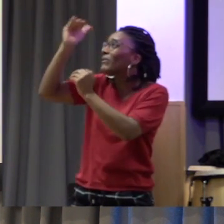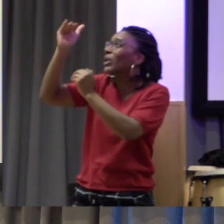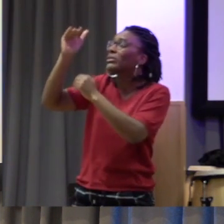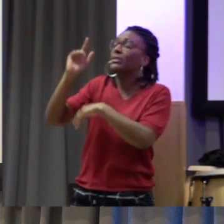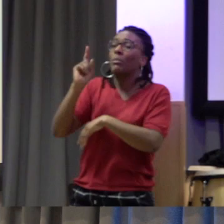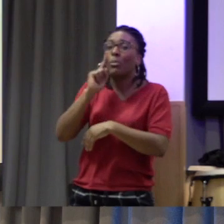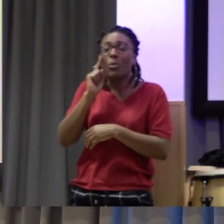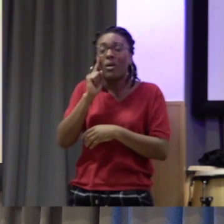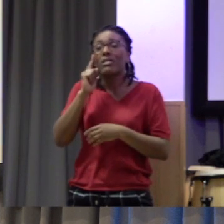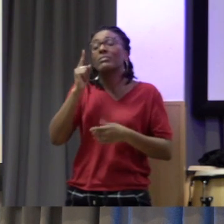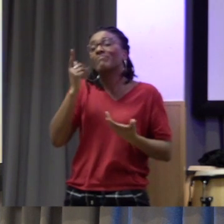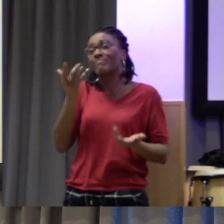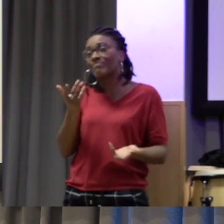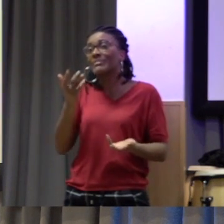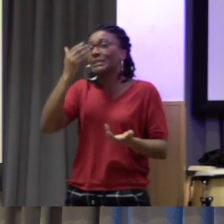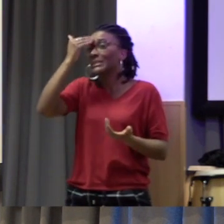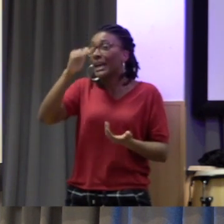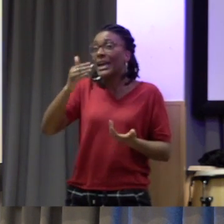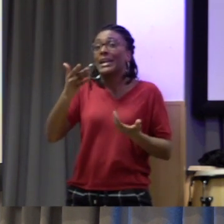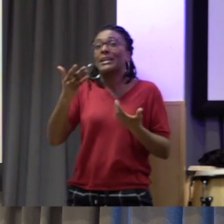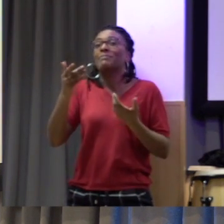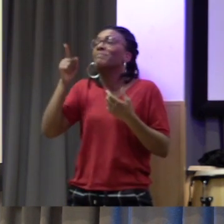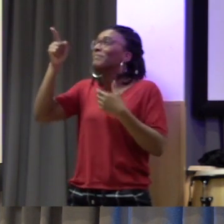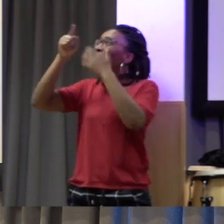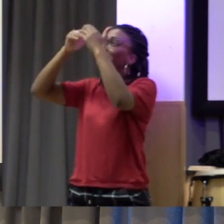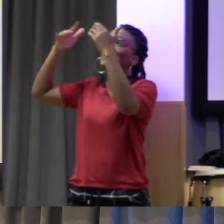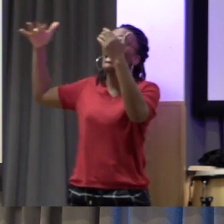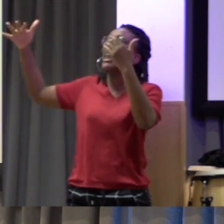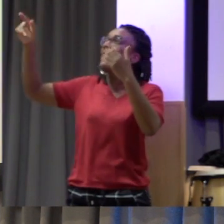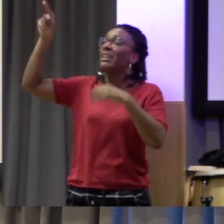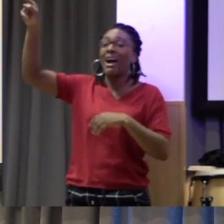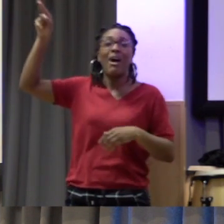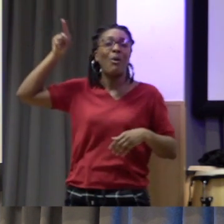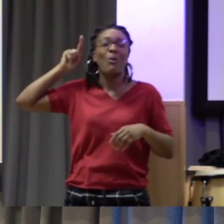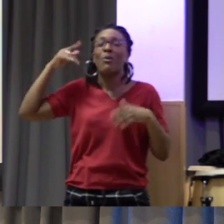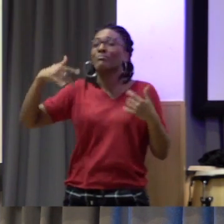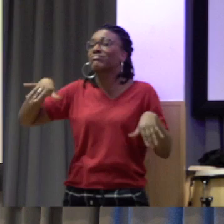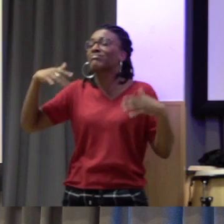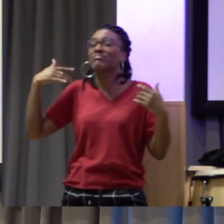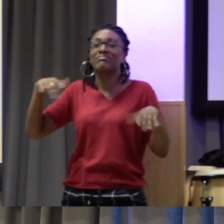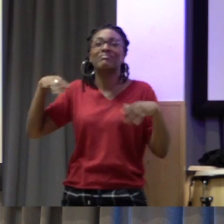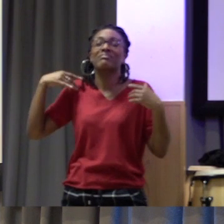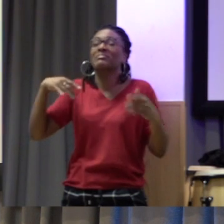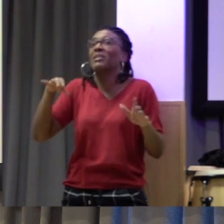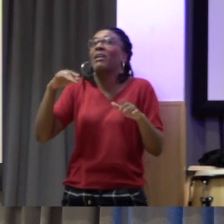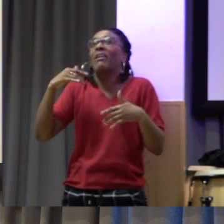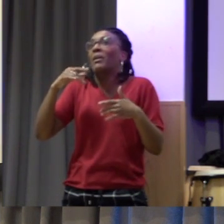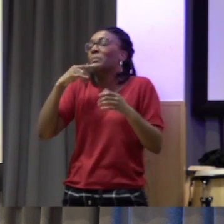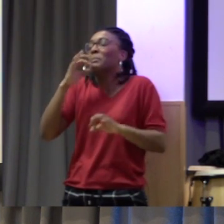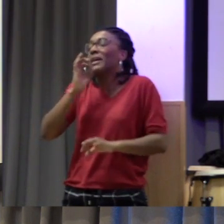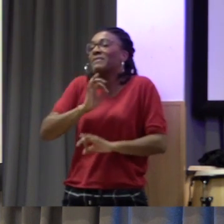nous attend est 50 000 fois meilleur que ce que nous vivons aujourd'hui. Alors Seigneur, donne-nous à vivre dans